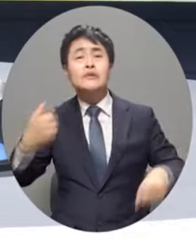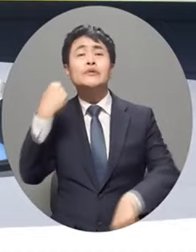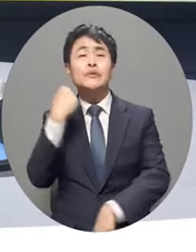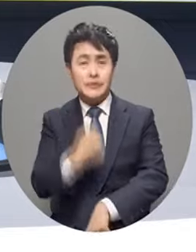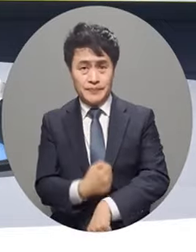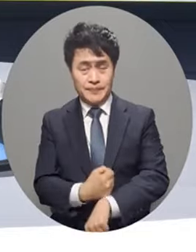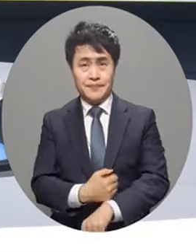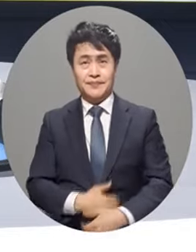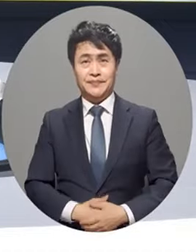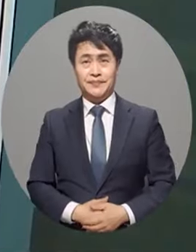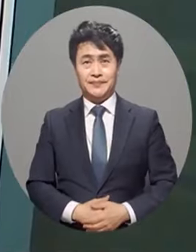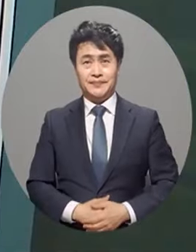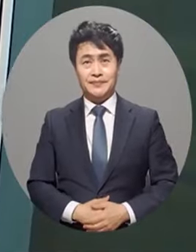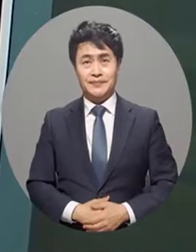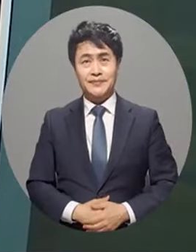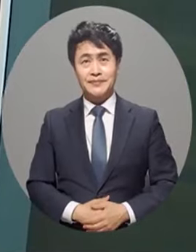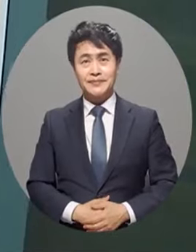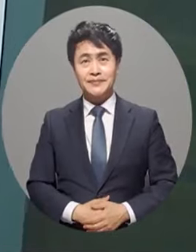보도합니다.